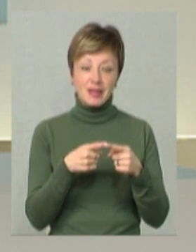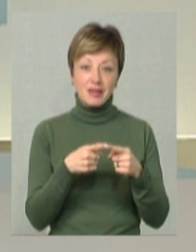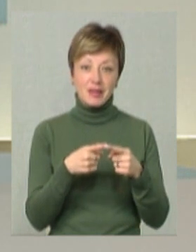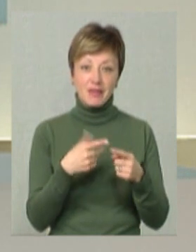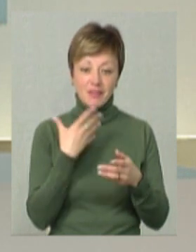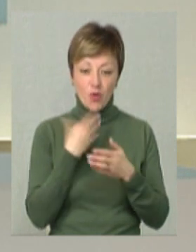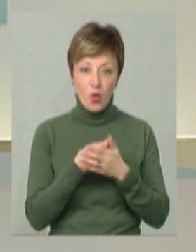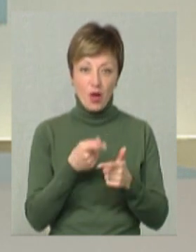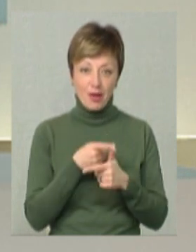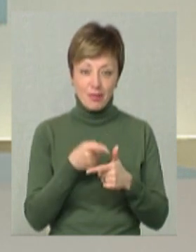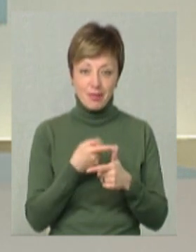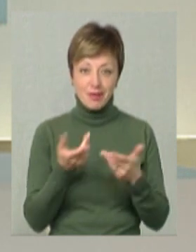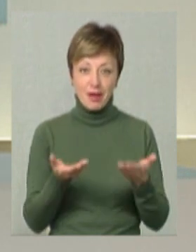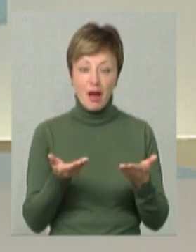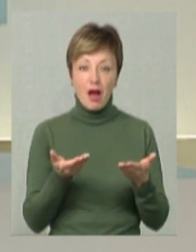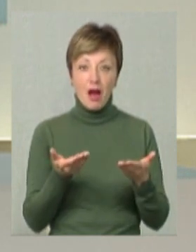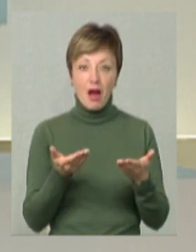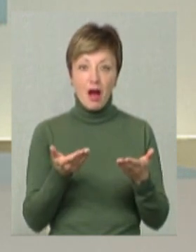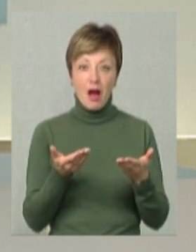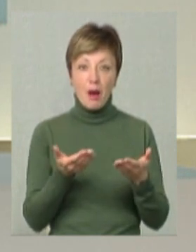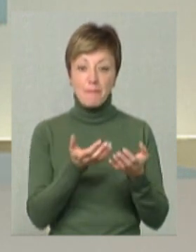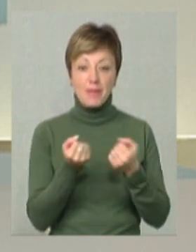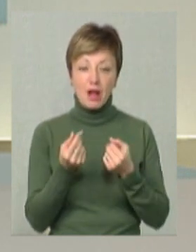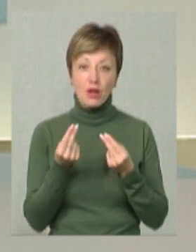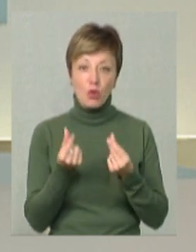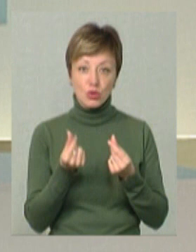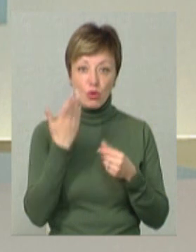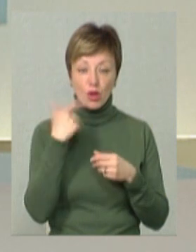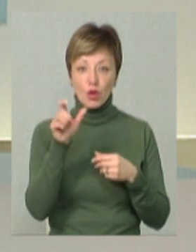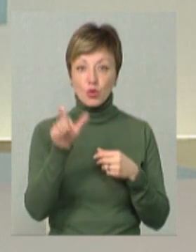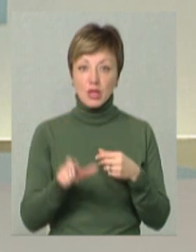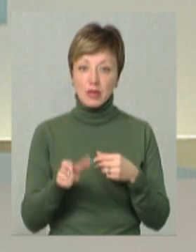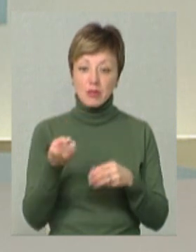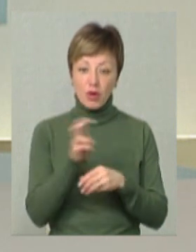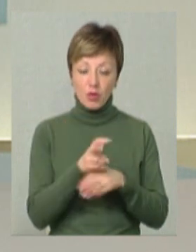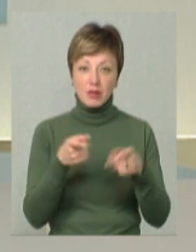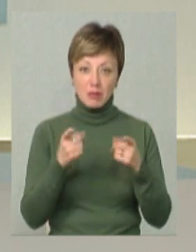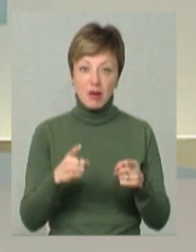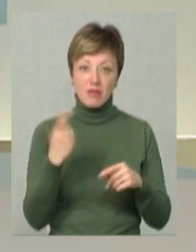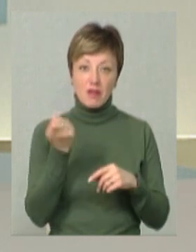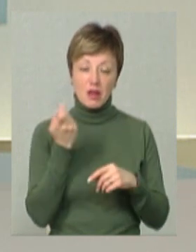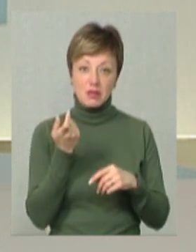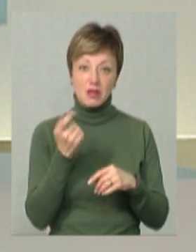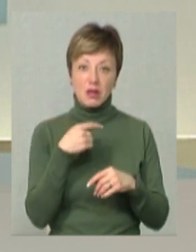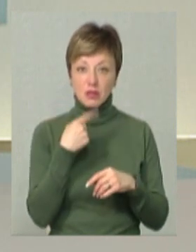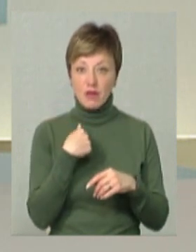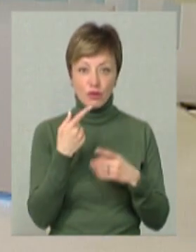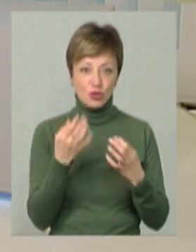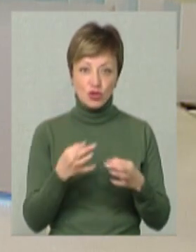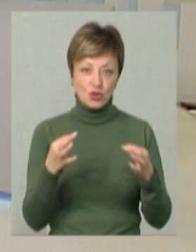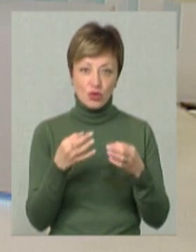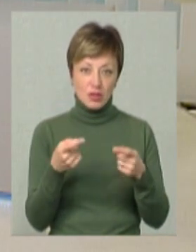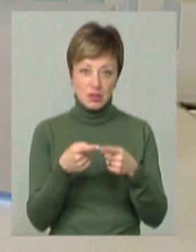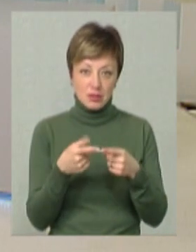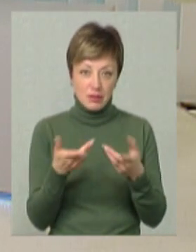Як власники, представляючись власниками, а брали кошти, а коли людина приходила, власник справжній приходив і казав, що я вам нічого не